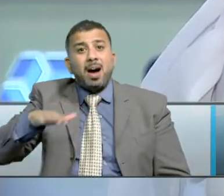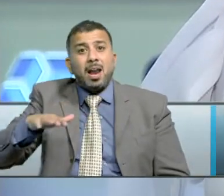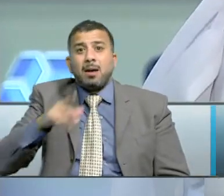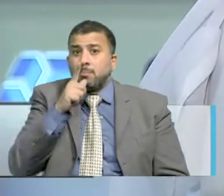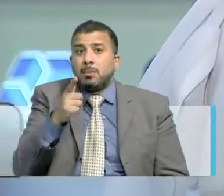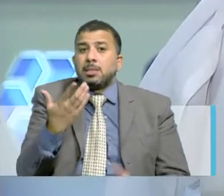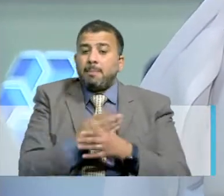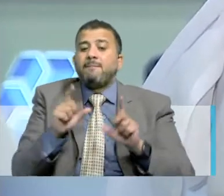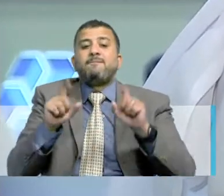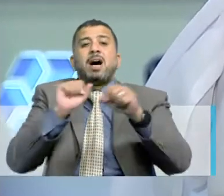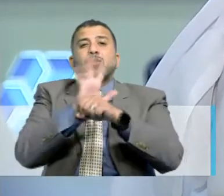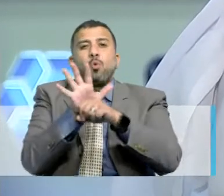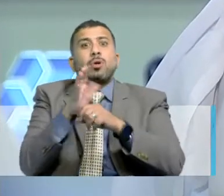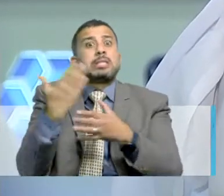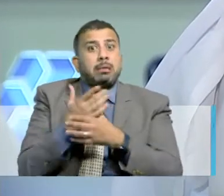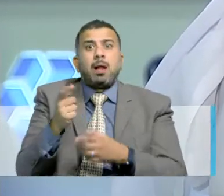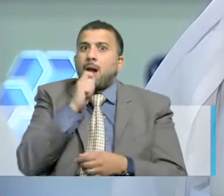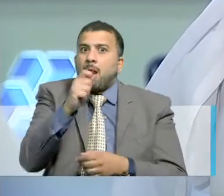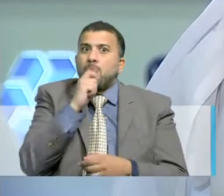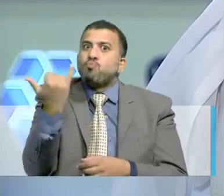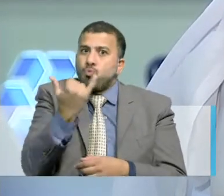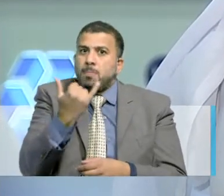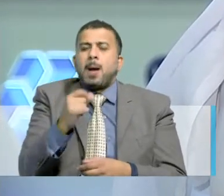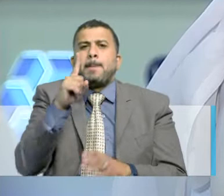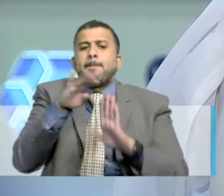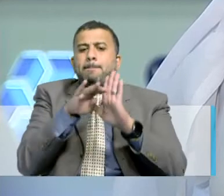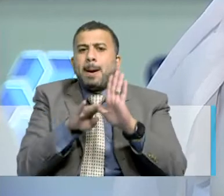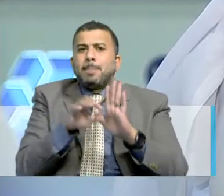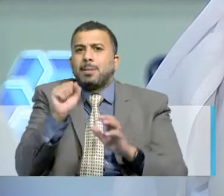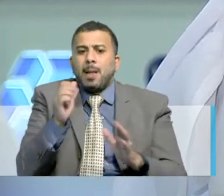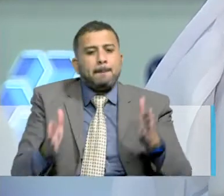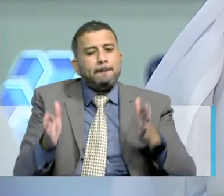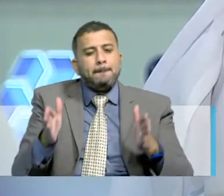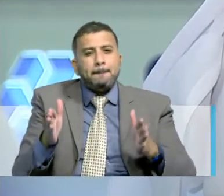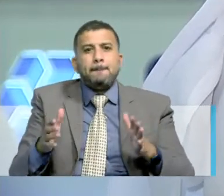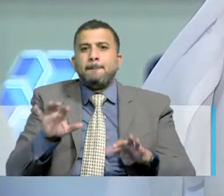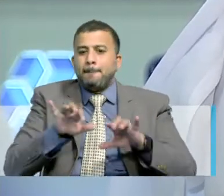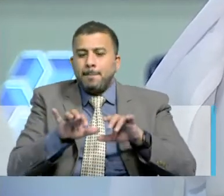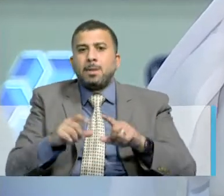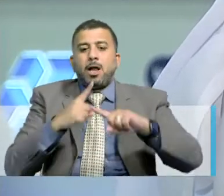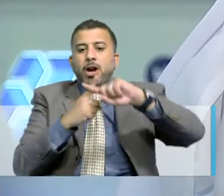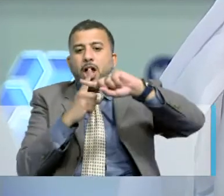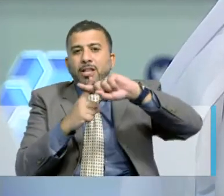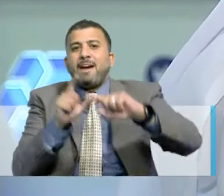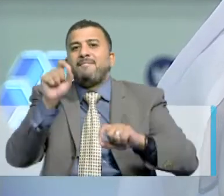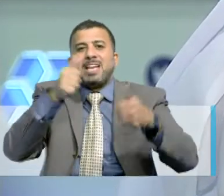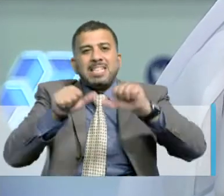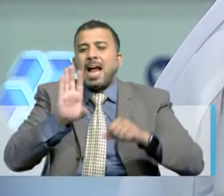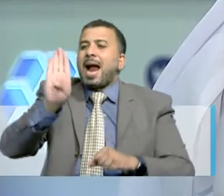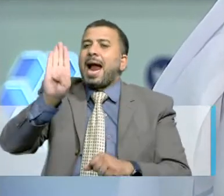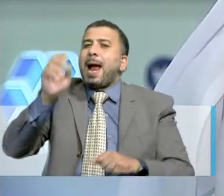وجود الجائحة، أيضا وجود عن البرمجيات، لغة البرمجيات، أيضا عن الرياضيات، الفيزياء،